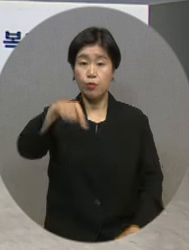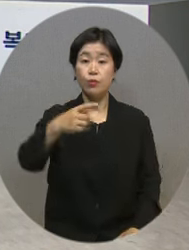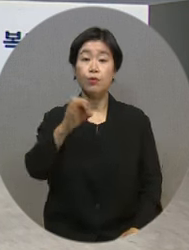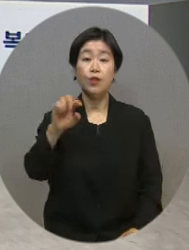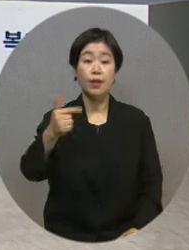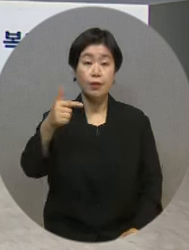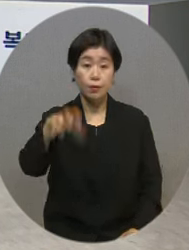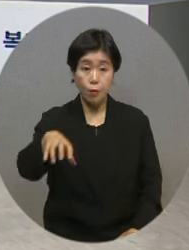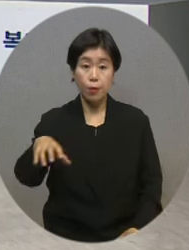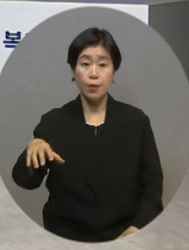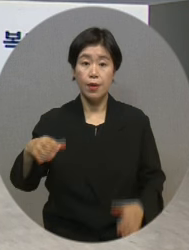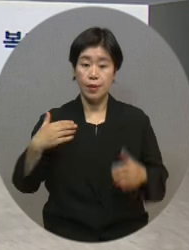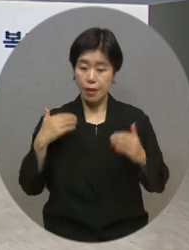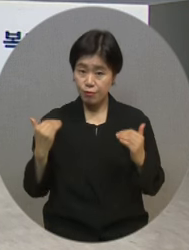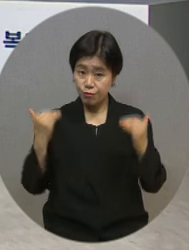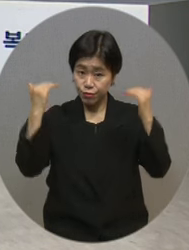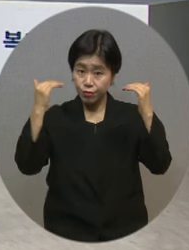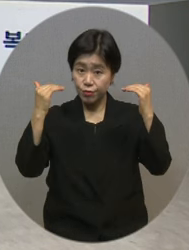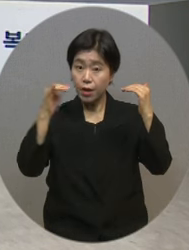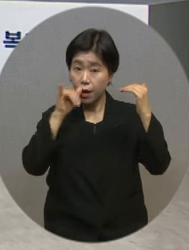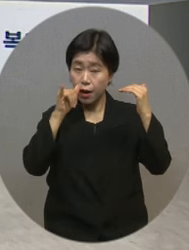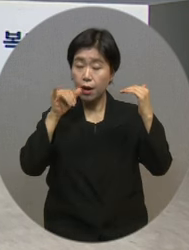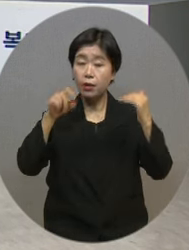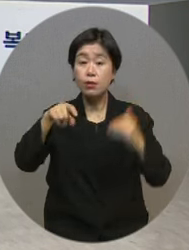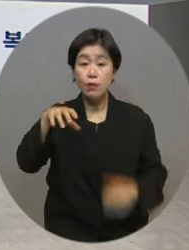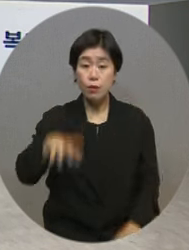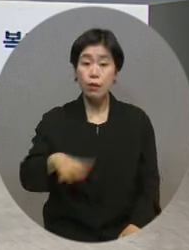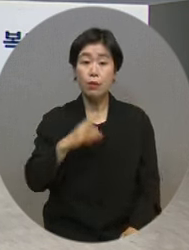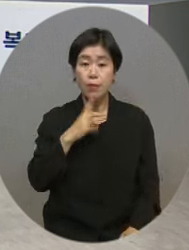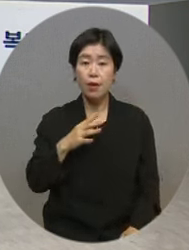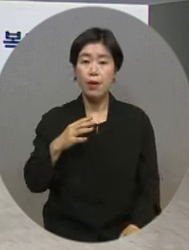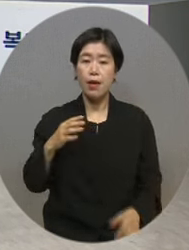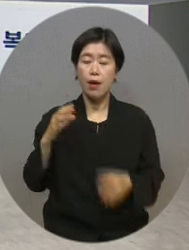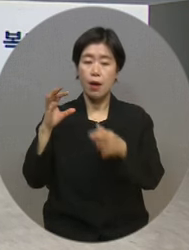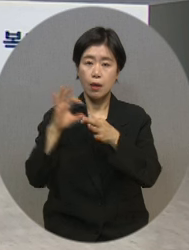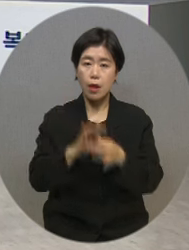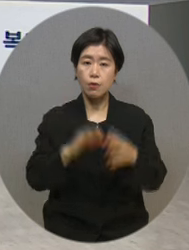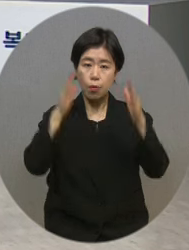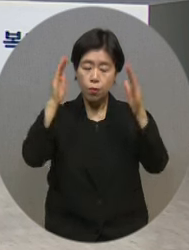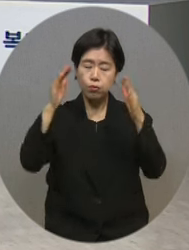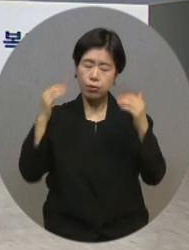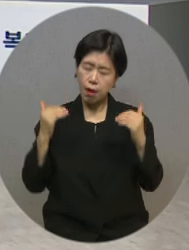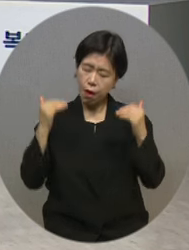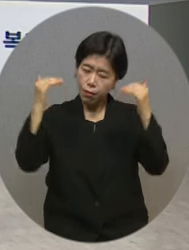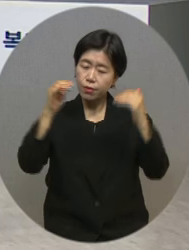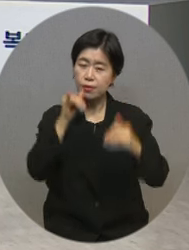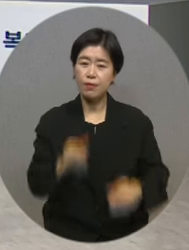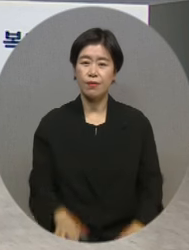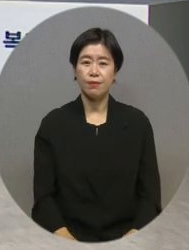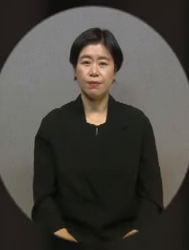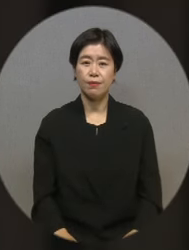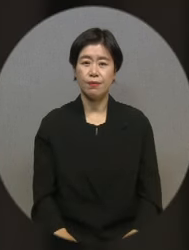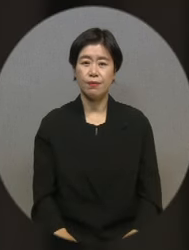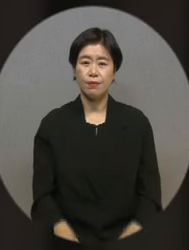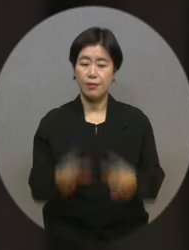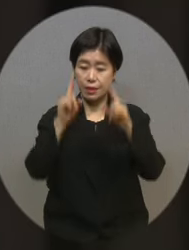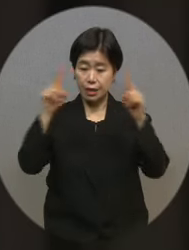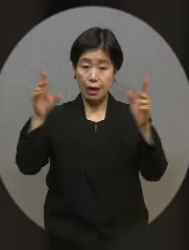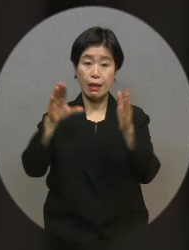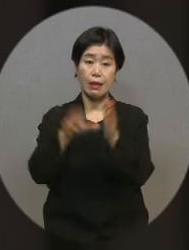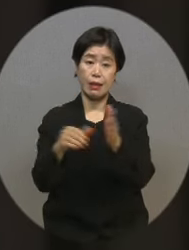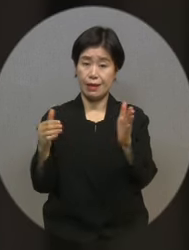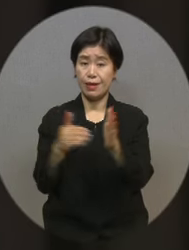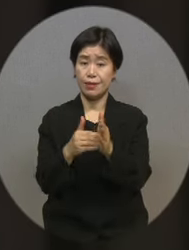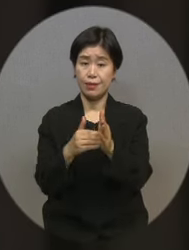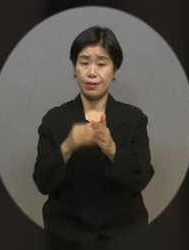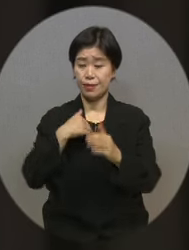제가. 그래서 무안군에서만 초등학교, 중학교, 고등학교, 대학까지 다, 나왔습니다. 네. 아, 성적은 뭐